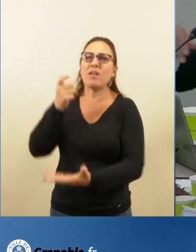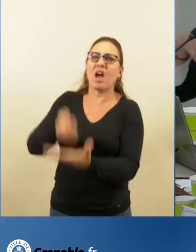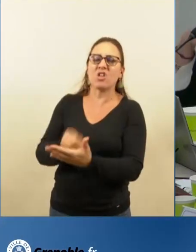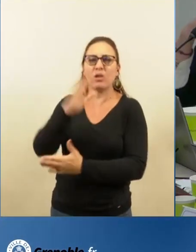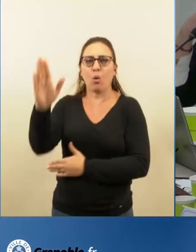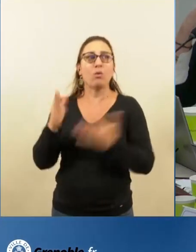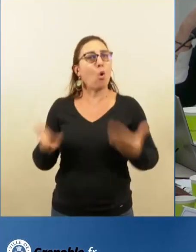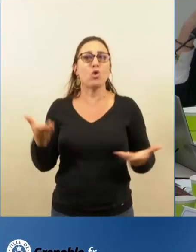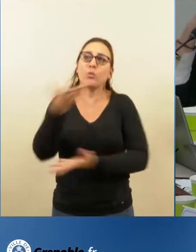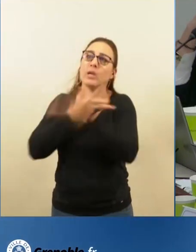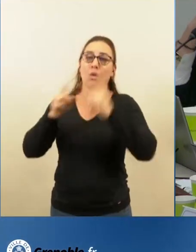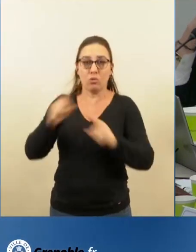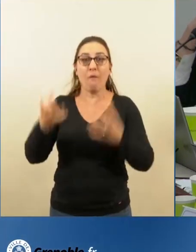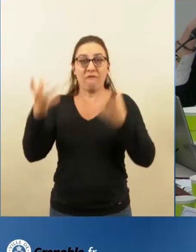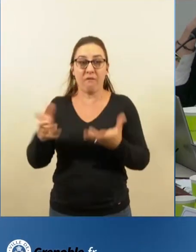aujourd'hui